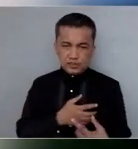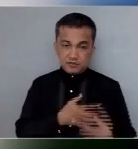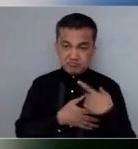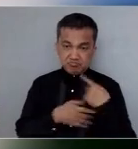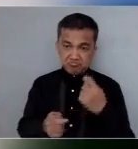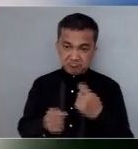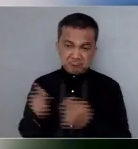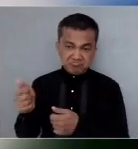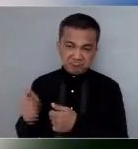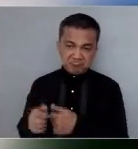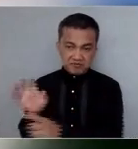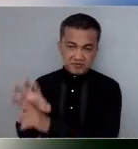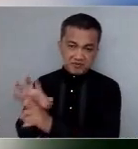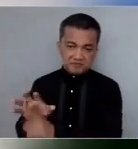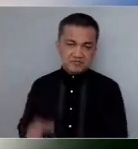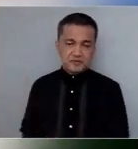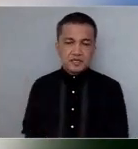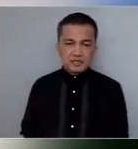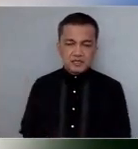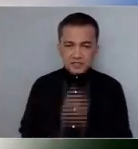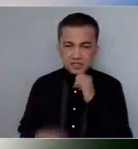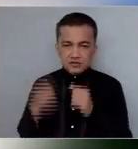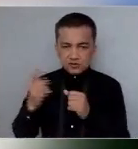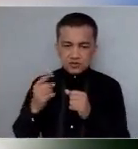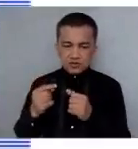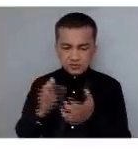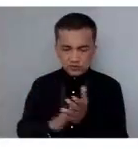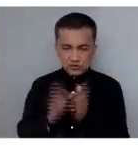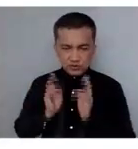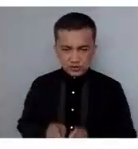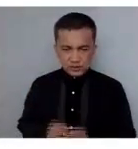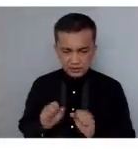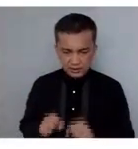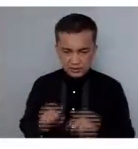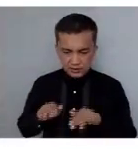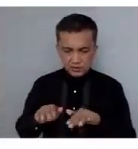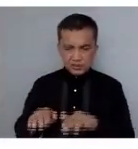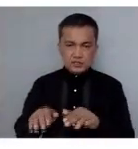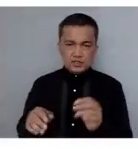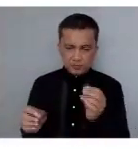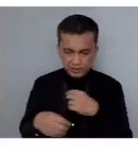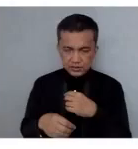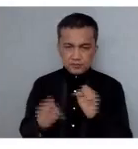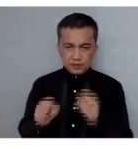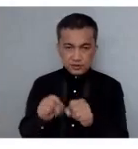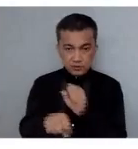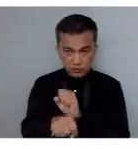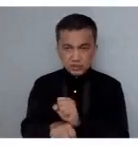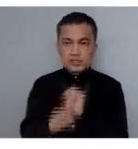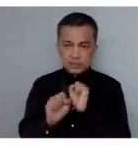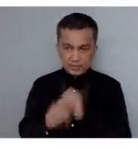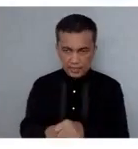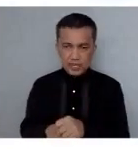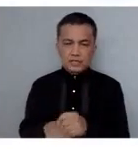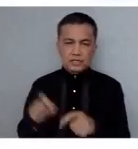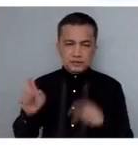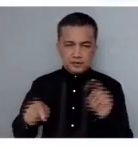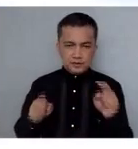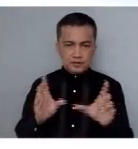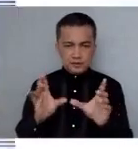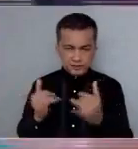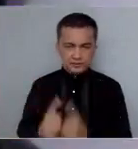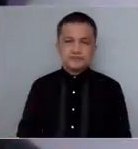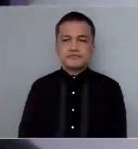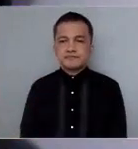Hindi lamang kasi school uniform ang kanilang kayang tahiin, maging ang pang-opisina at pang-trabaho ng iba't ibang kumpanya.